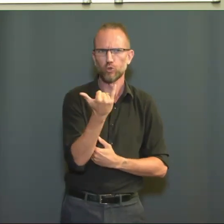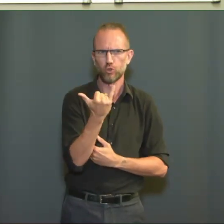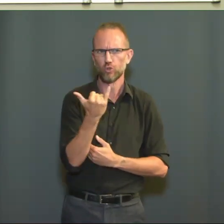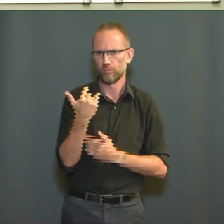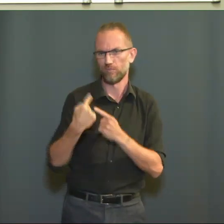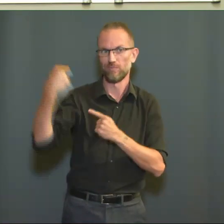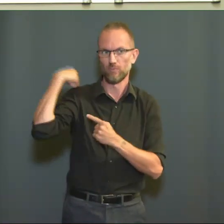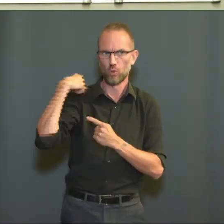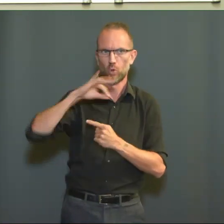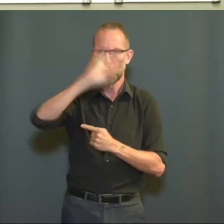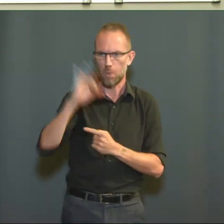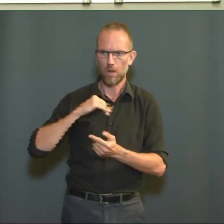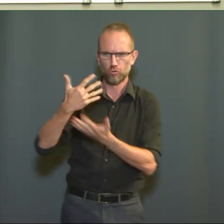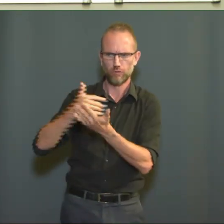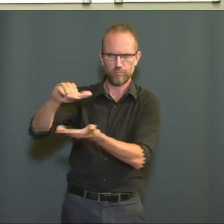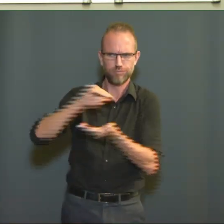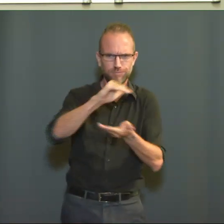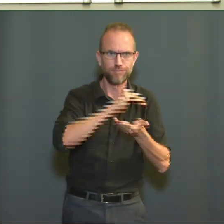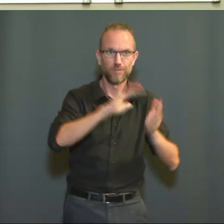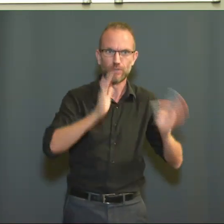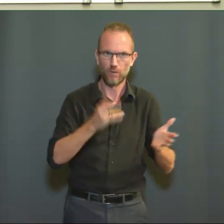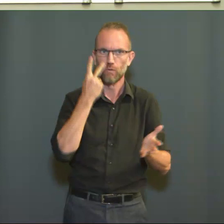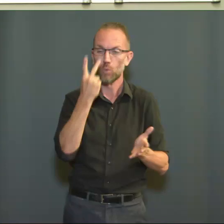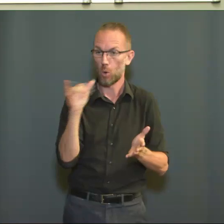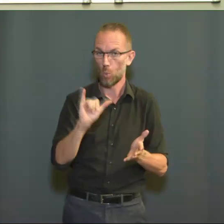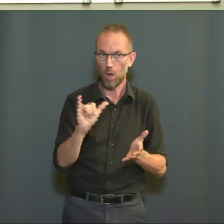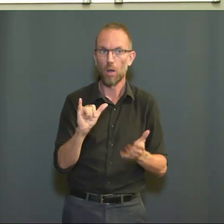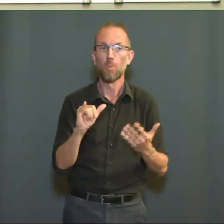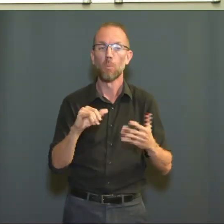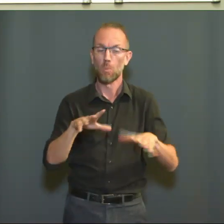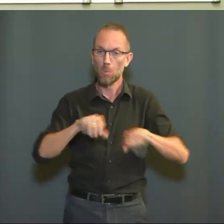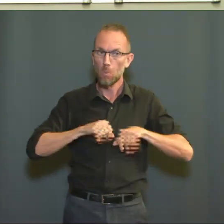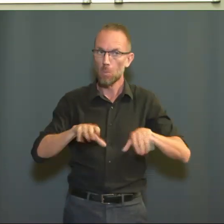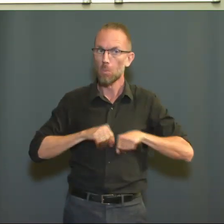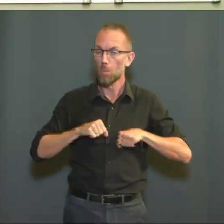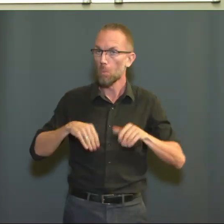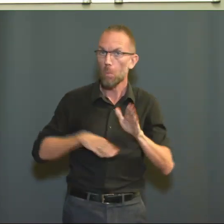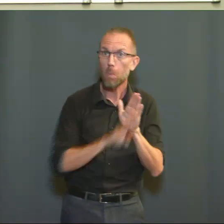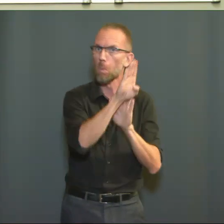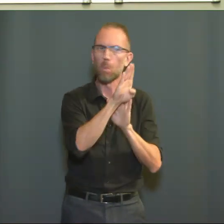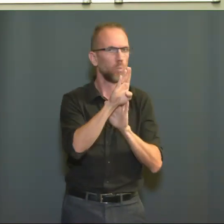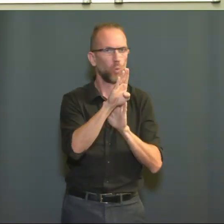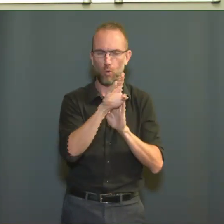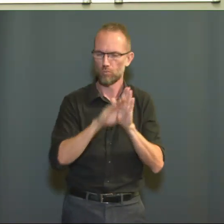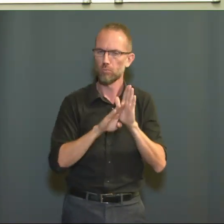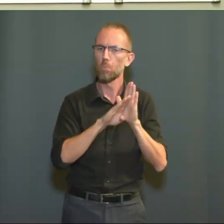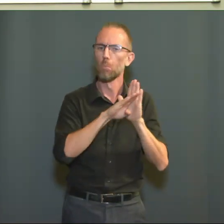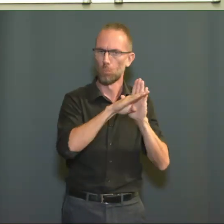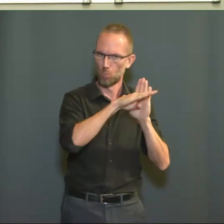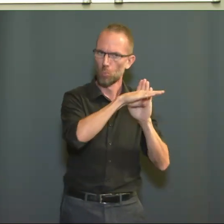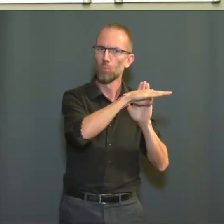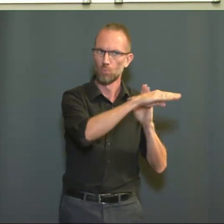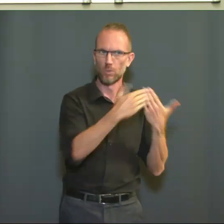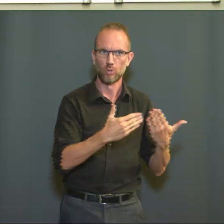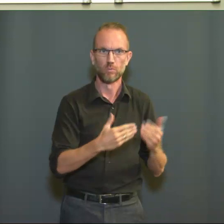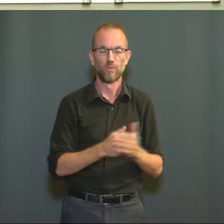se rend compte que le nombre d'infections ne semble plus augmenter davantage. Ceci confirme donc que cette